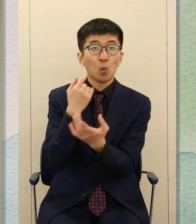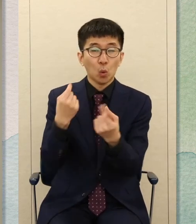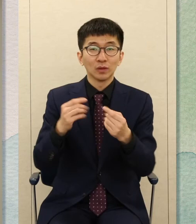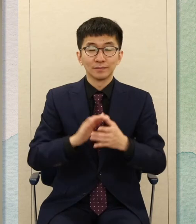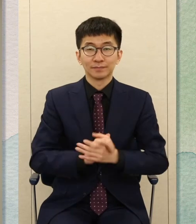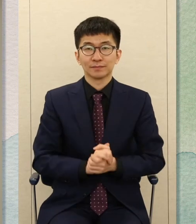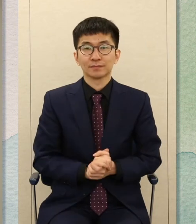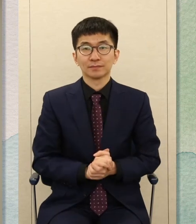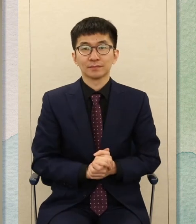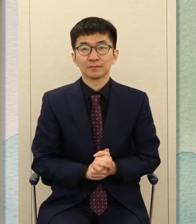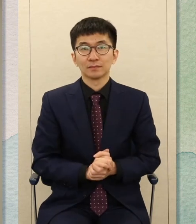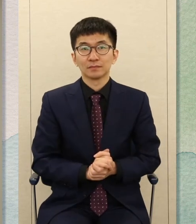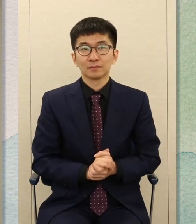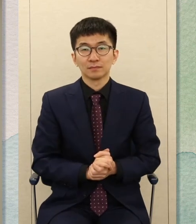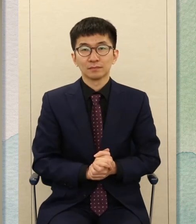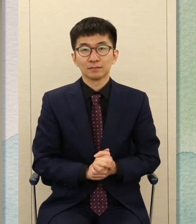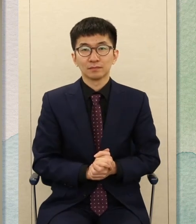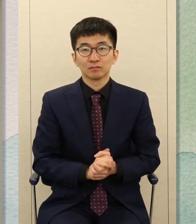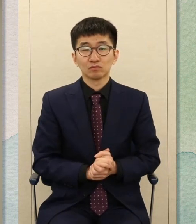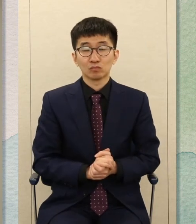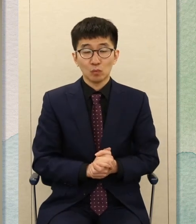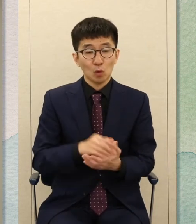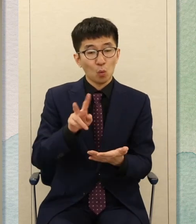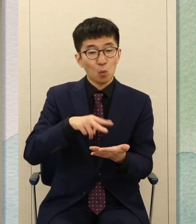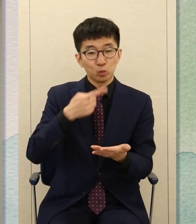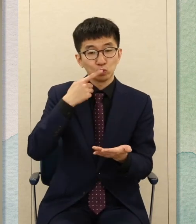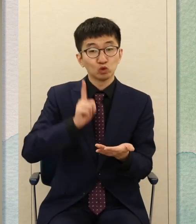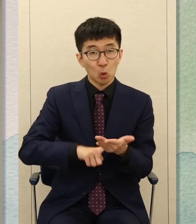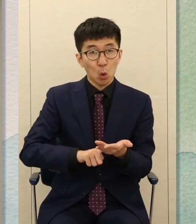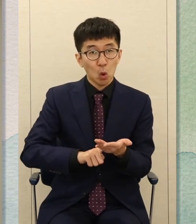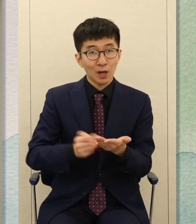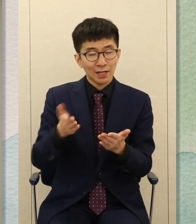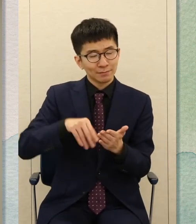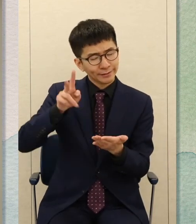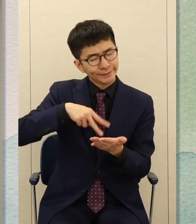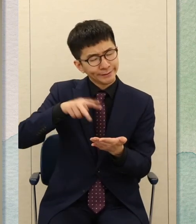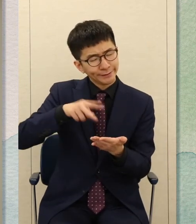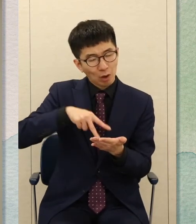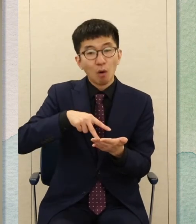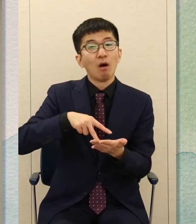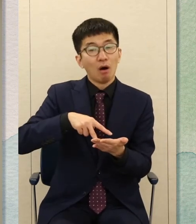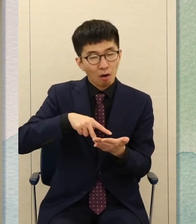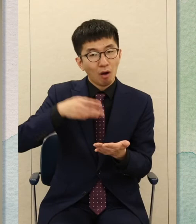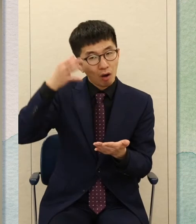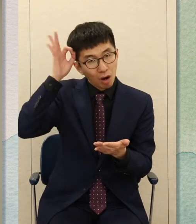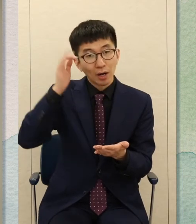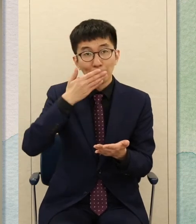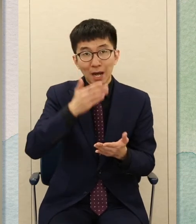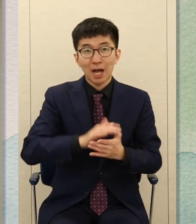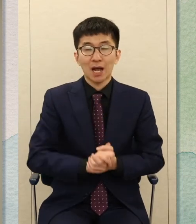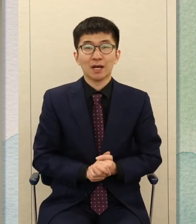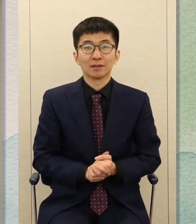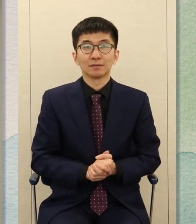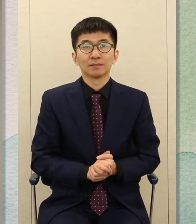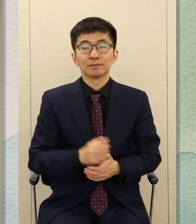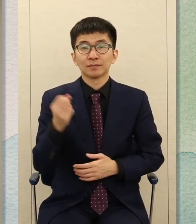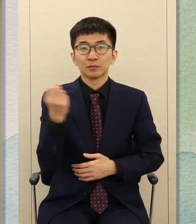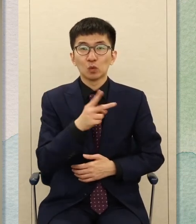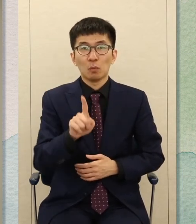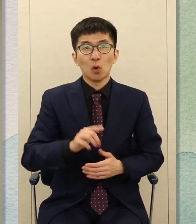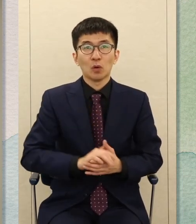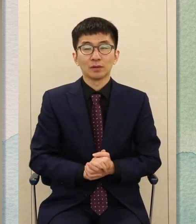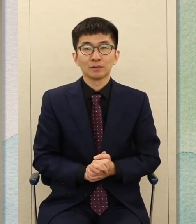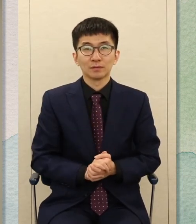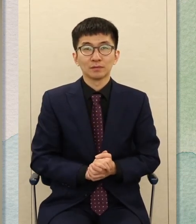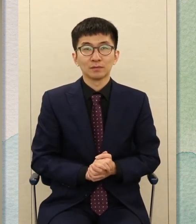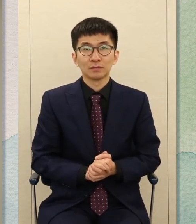텍스트에 속하거든요. 그리고 눈높이도 굉장히 낮은데 깊이 읽으면 굉장히 깊게 읽을 수 있고, 그다음에 또 무엇보다도